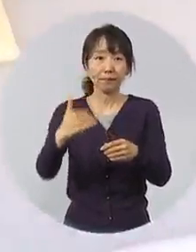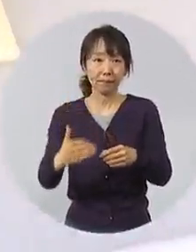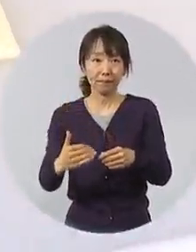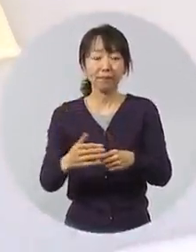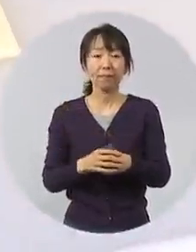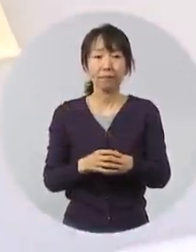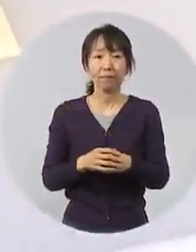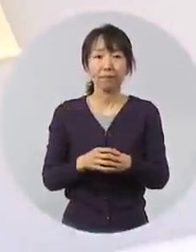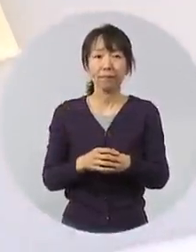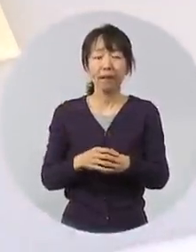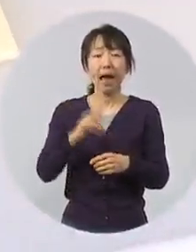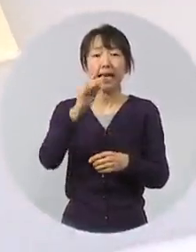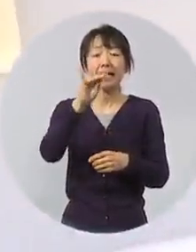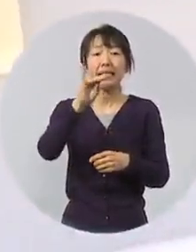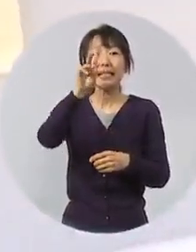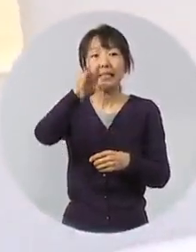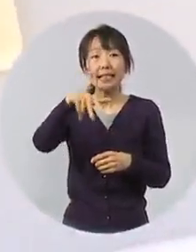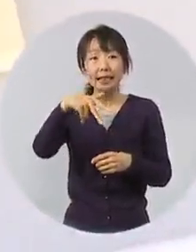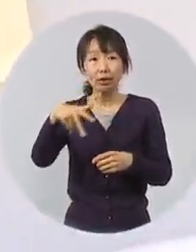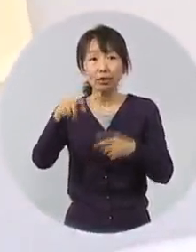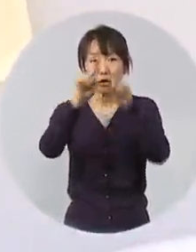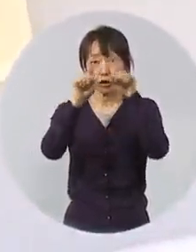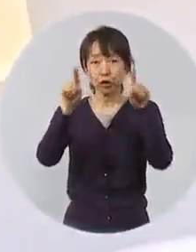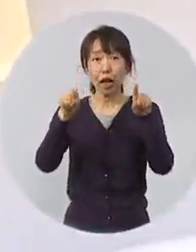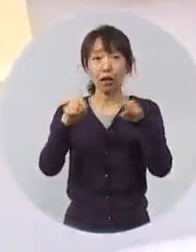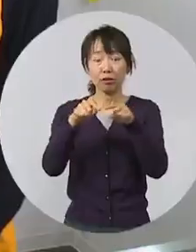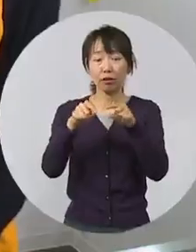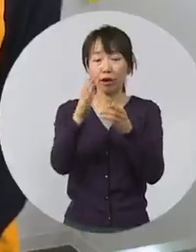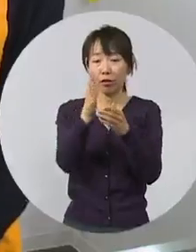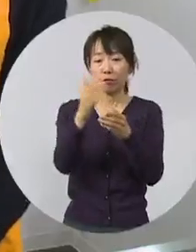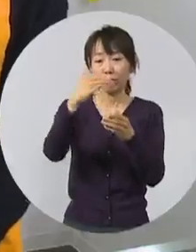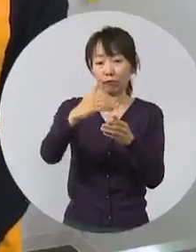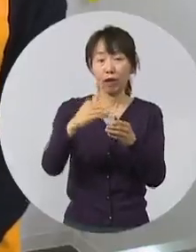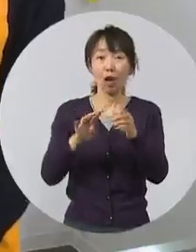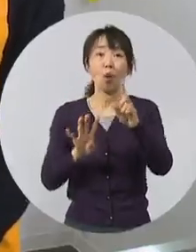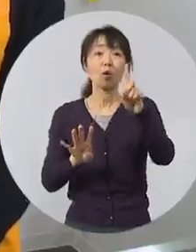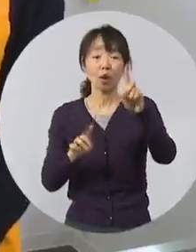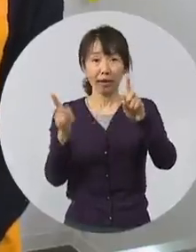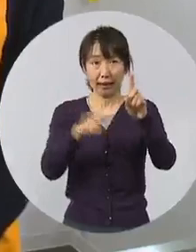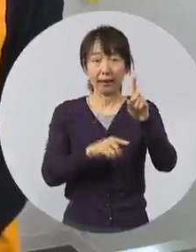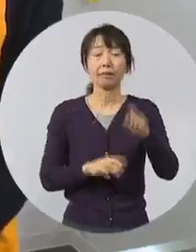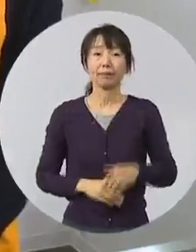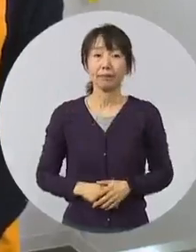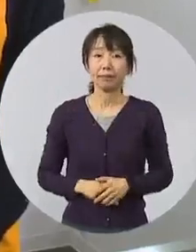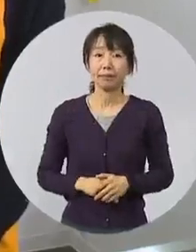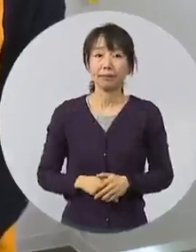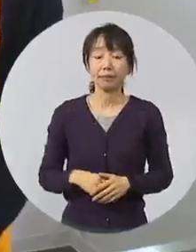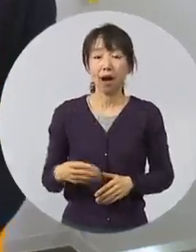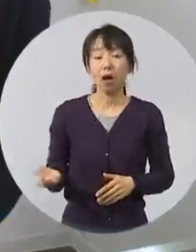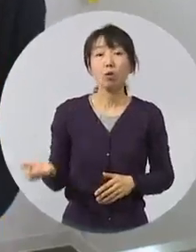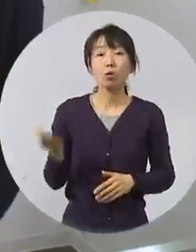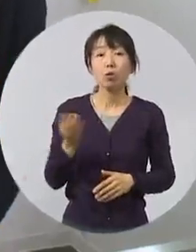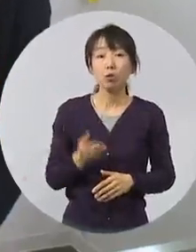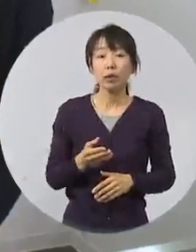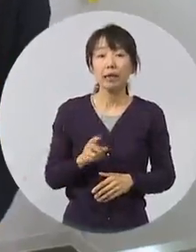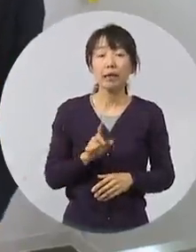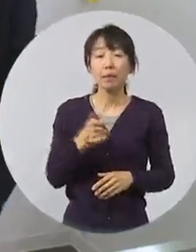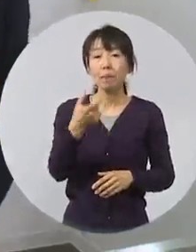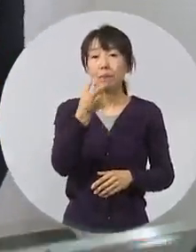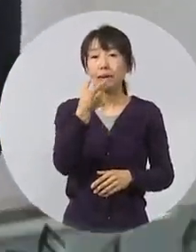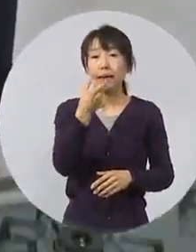スライスチーズは4等分に切り分けます。 次はピザソースを作っていきます。 はい、ピザソ